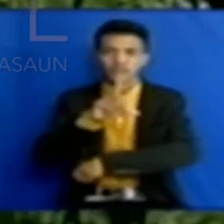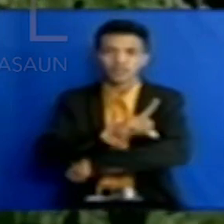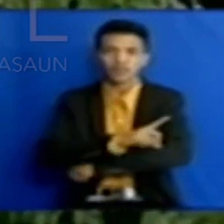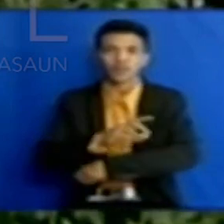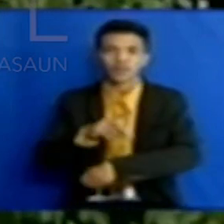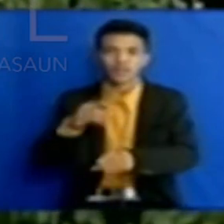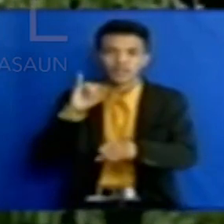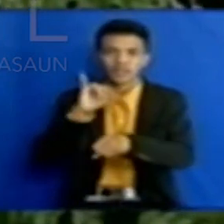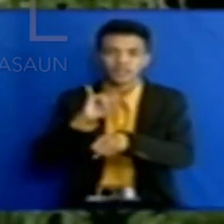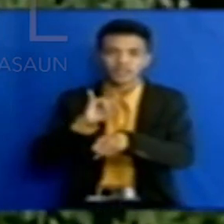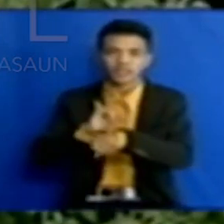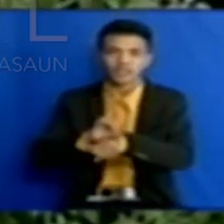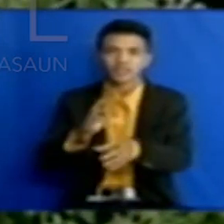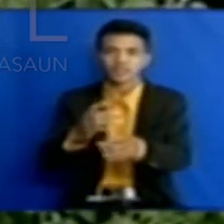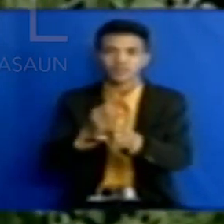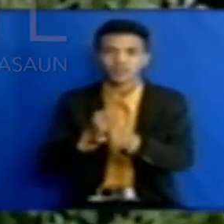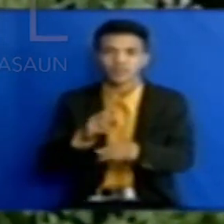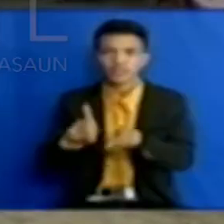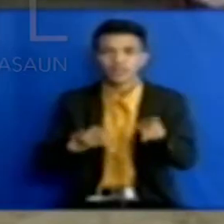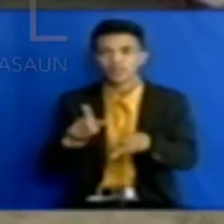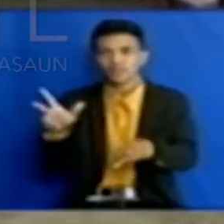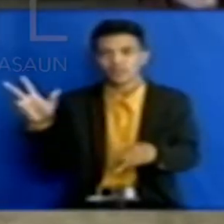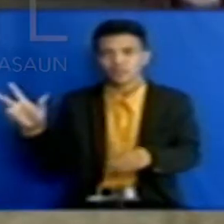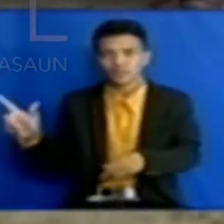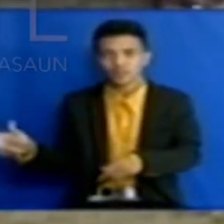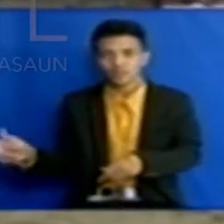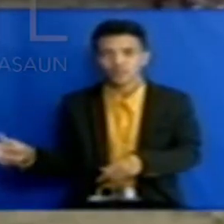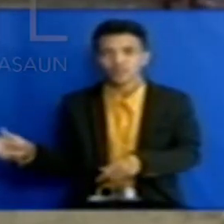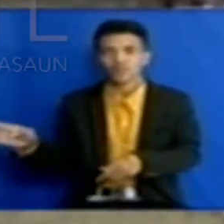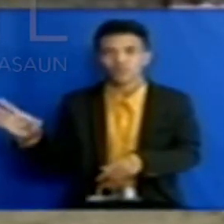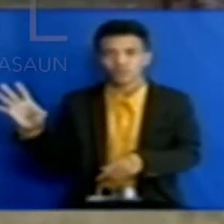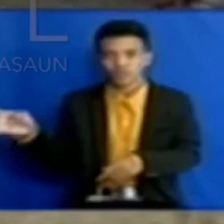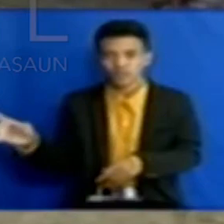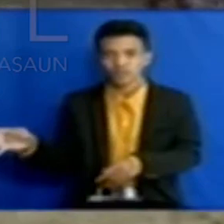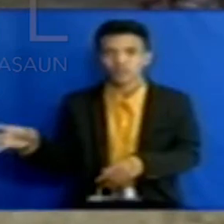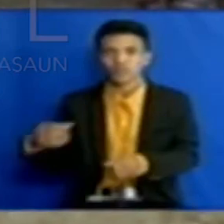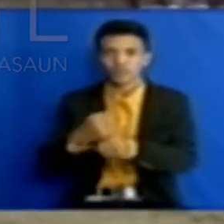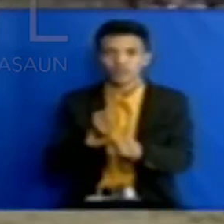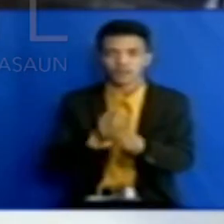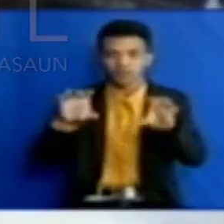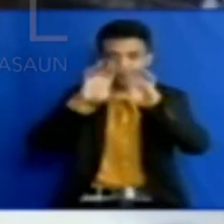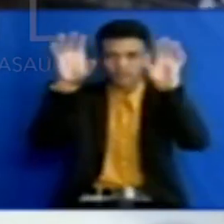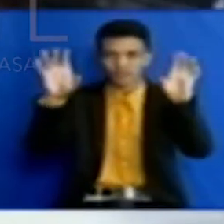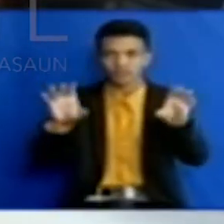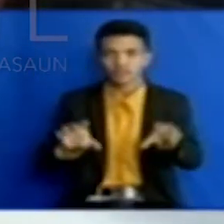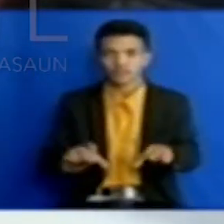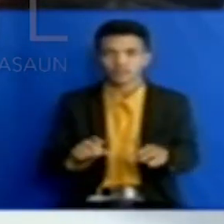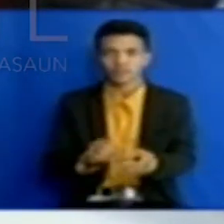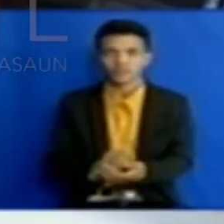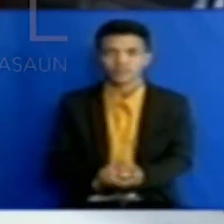parokia simudet serani ruan nulu to'o hat nulu atu hadia no trata serti daun. Nulunya beli